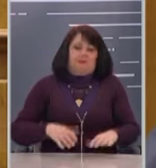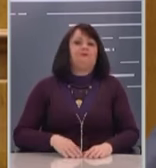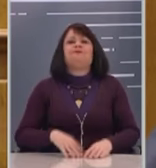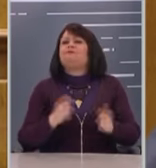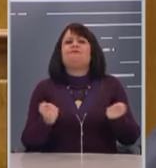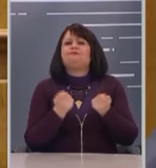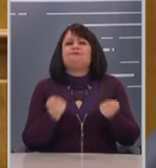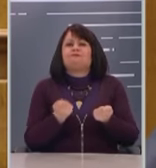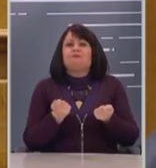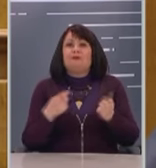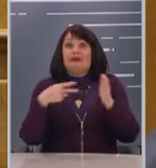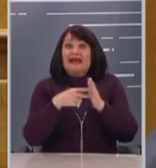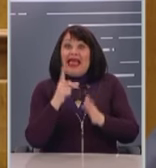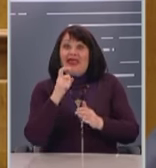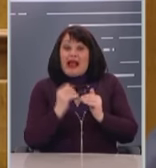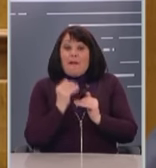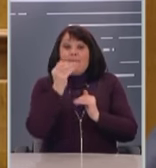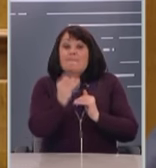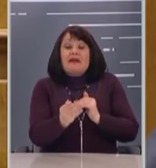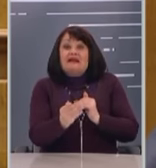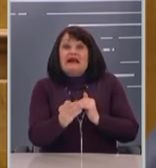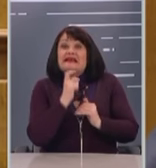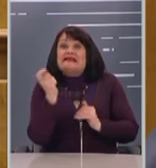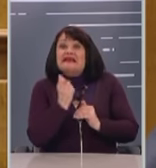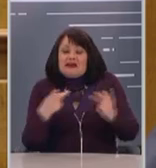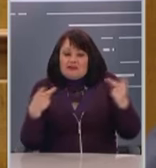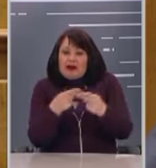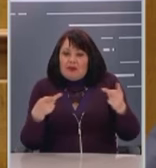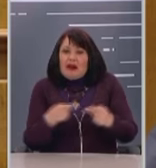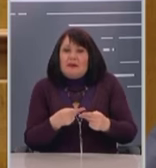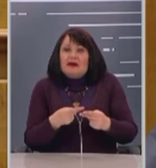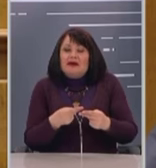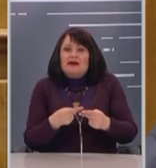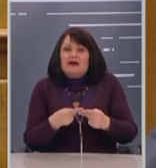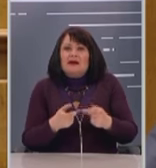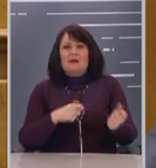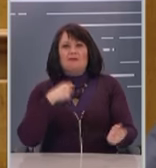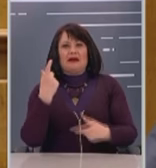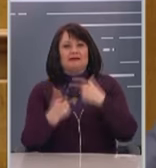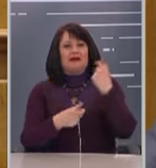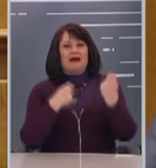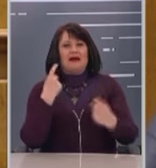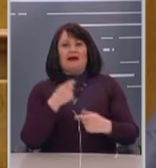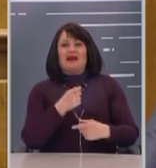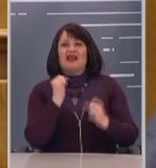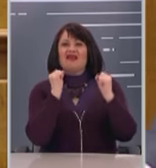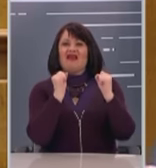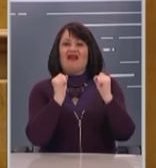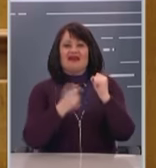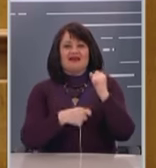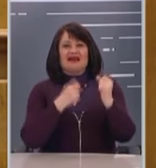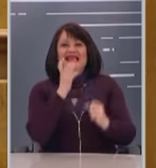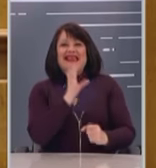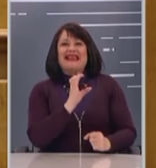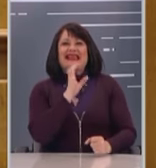ίσως είναι το μεγαλύτερο έγκλημα, όταν κόβατε συντάξεις, το πάρτε στην υγεία, το συνεχίζατε. Η ιστορία του